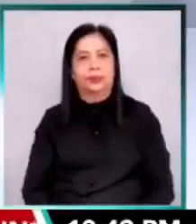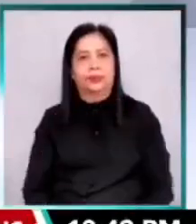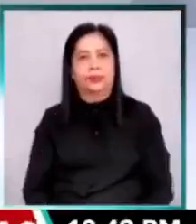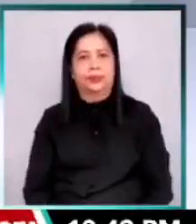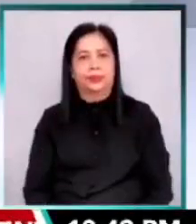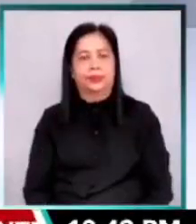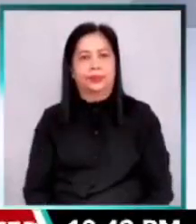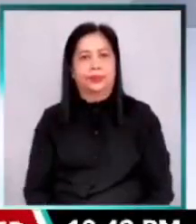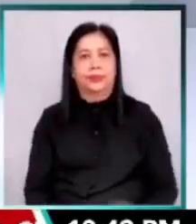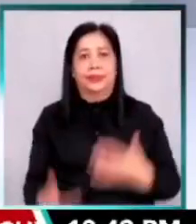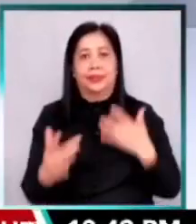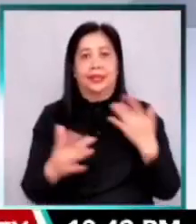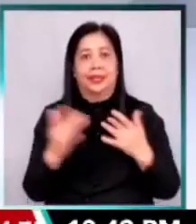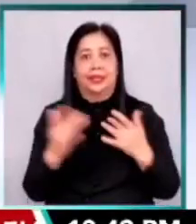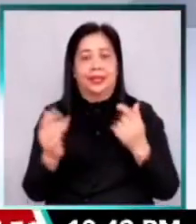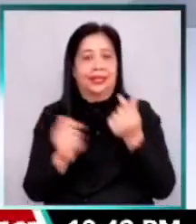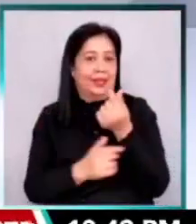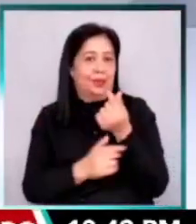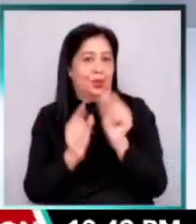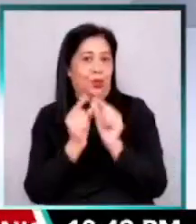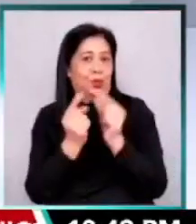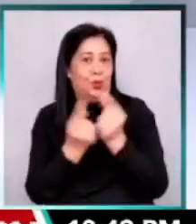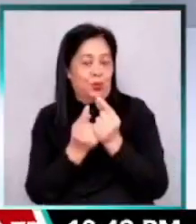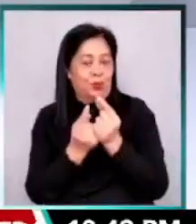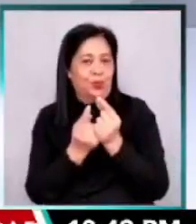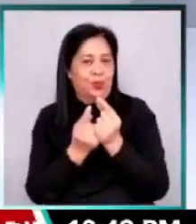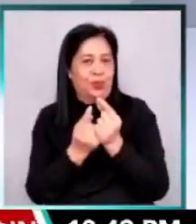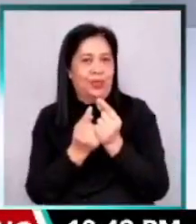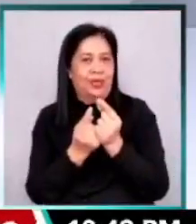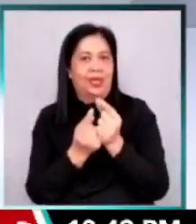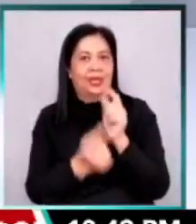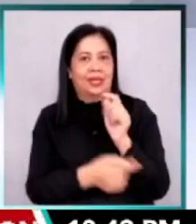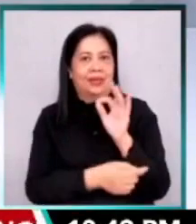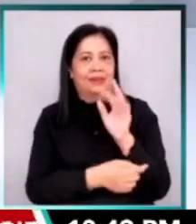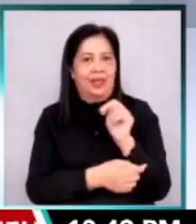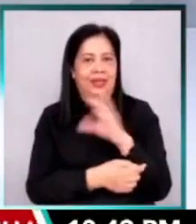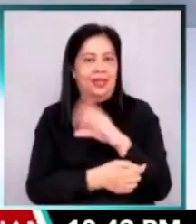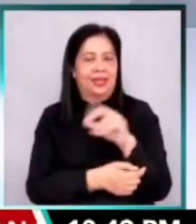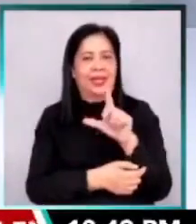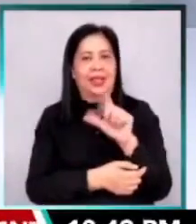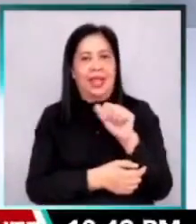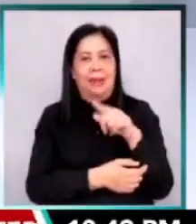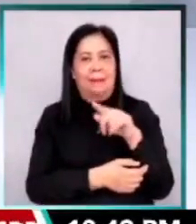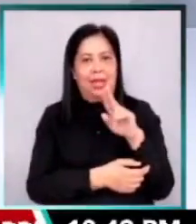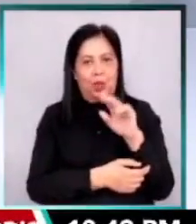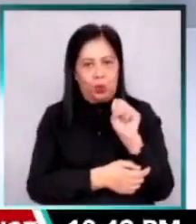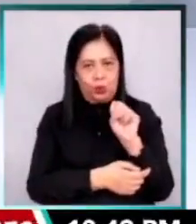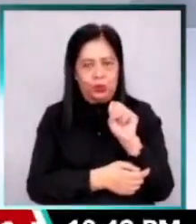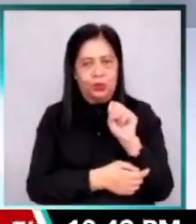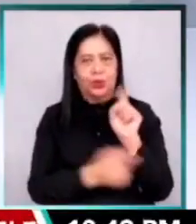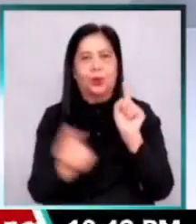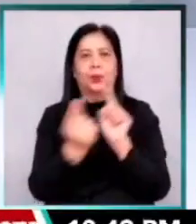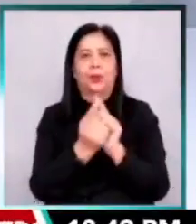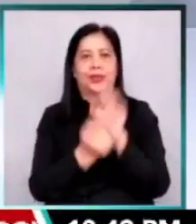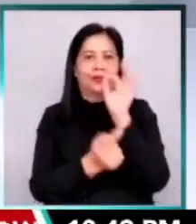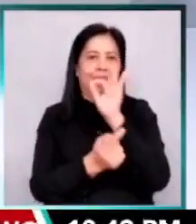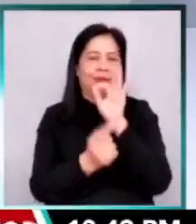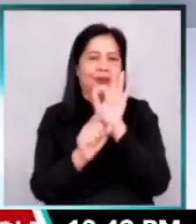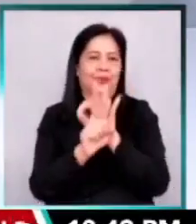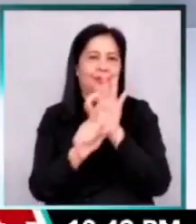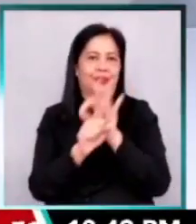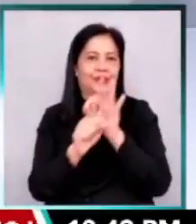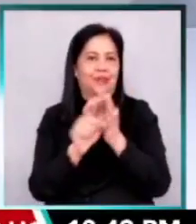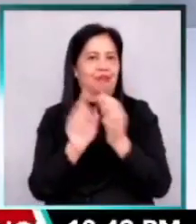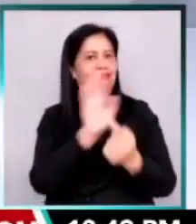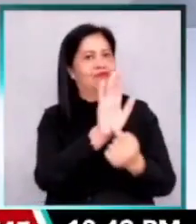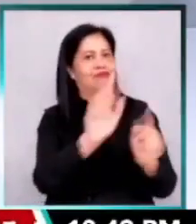Excited na ang K-pop groups na TFN at Lapillus na ma-meet ang kanilang Pinoy fans. Humataw na rin sila sa kani-kanilang